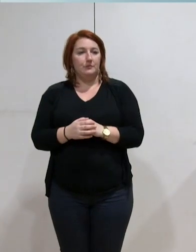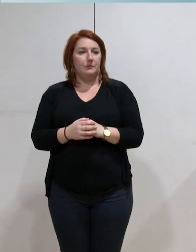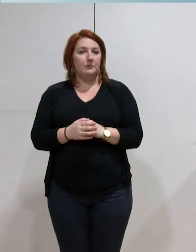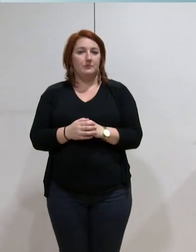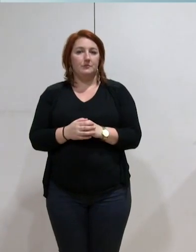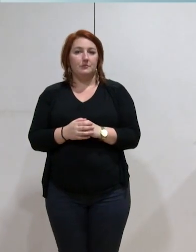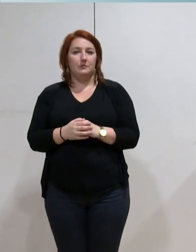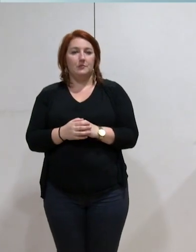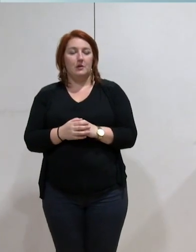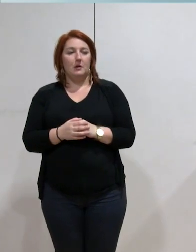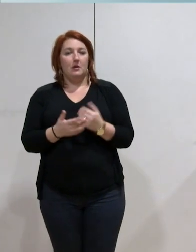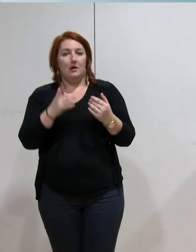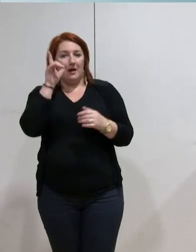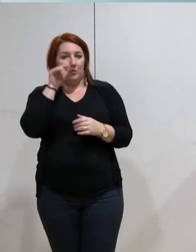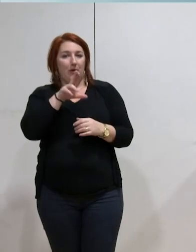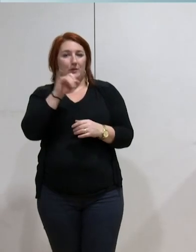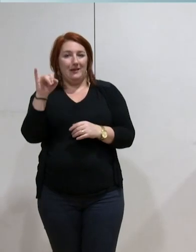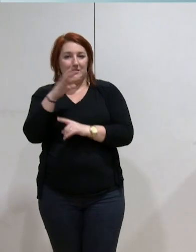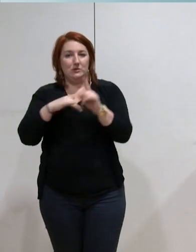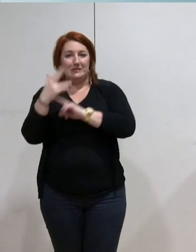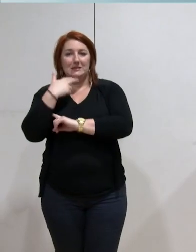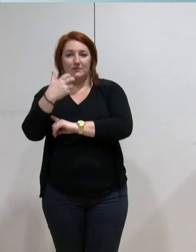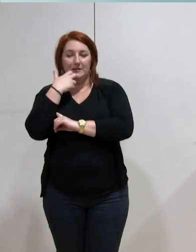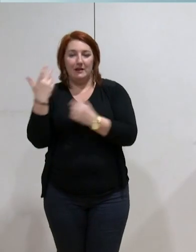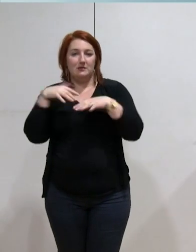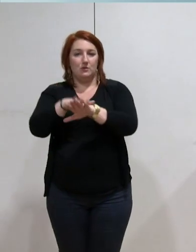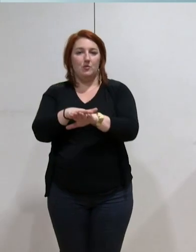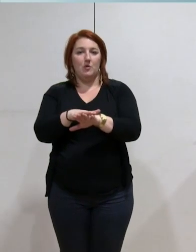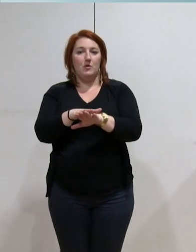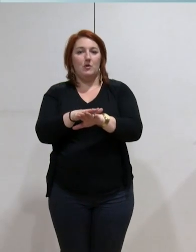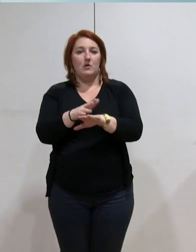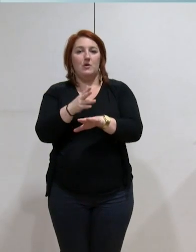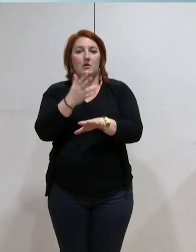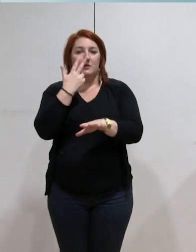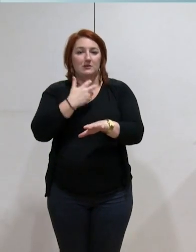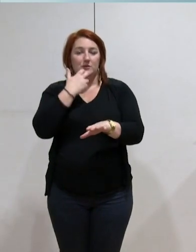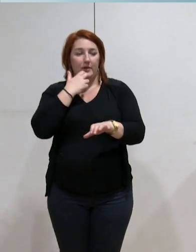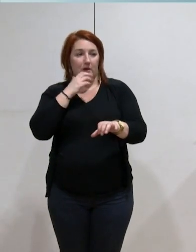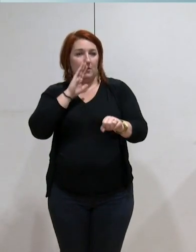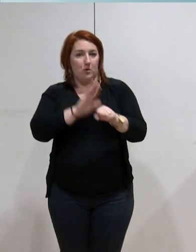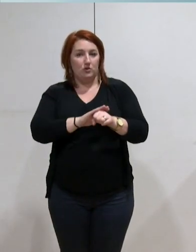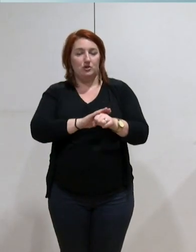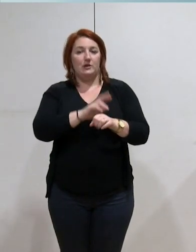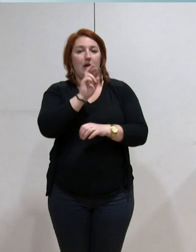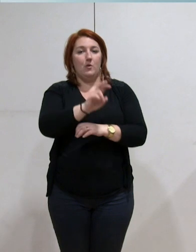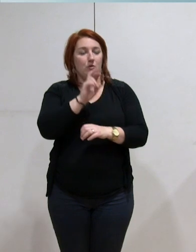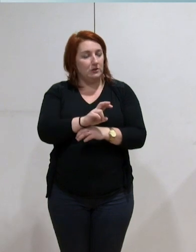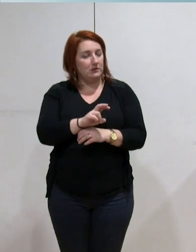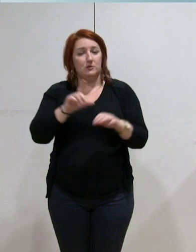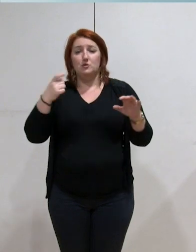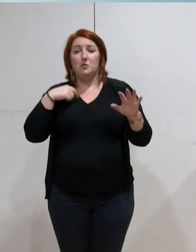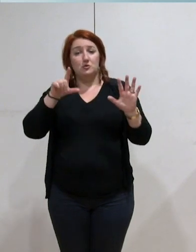pour républicain UD société civile rassemblement citoyen de la gauche écologistes délibération 70 adopté la